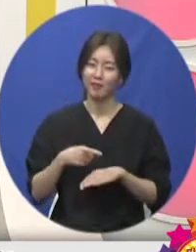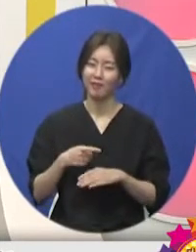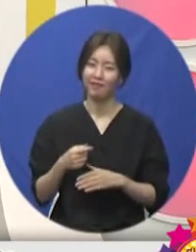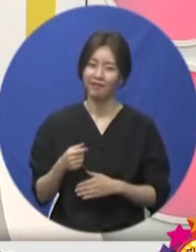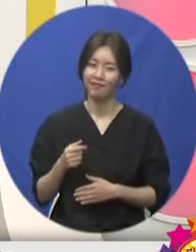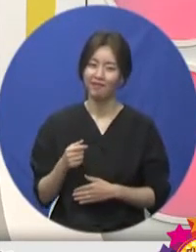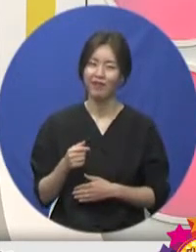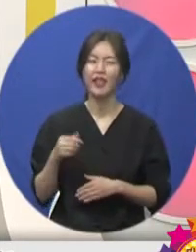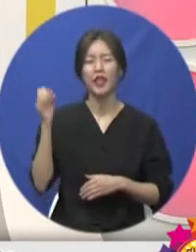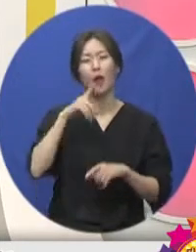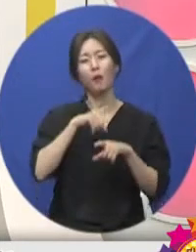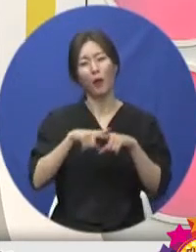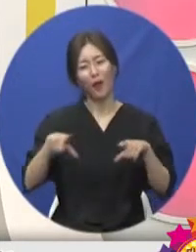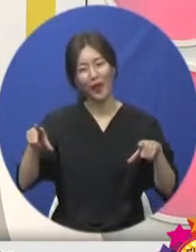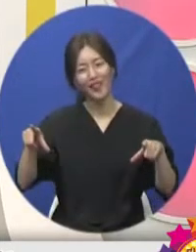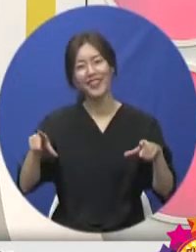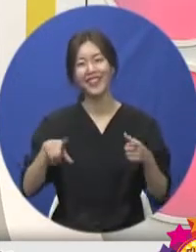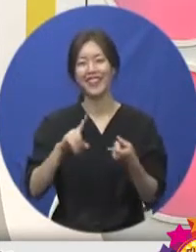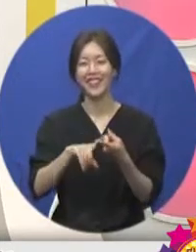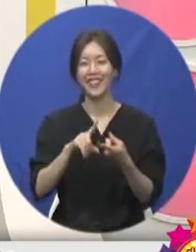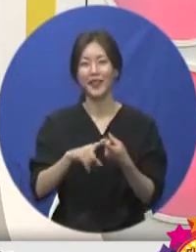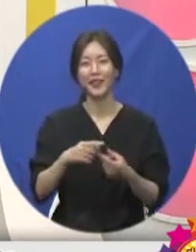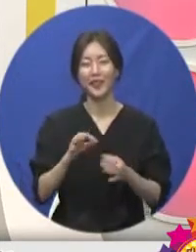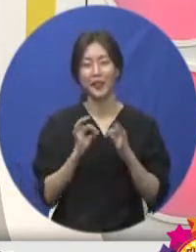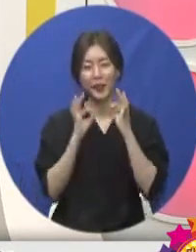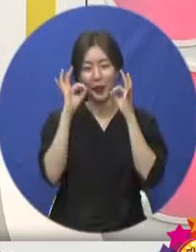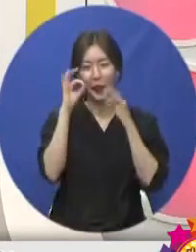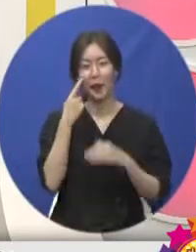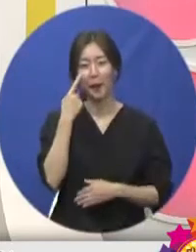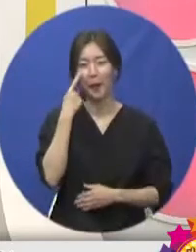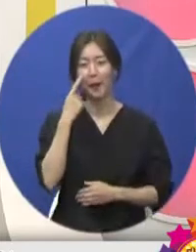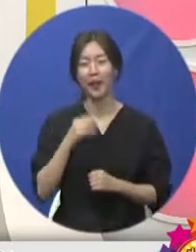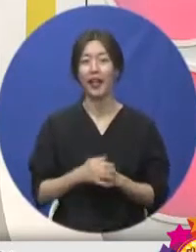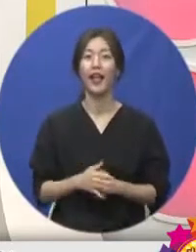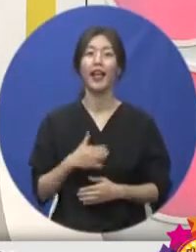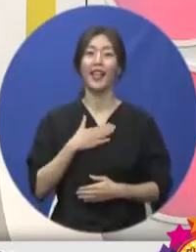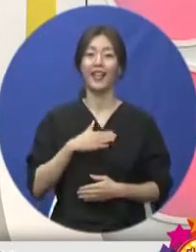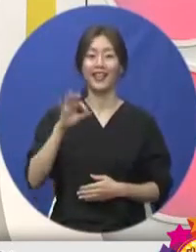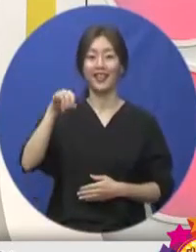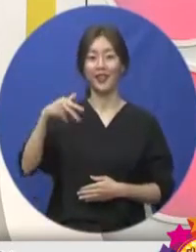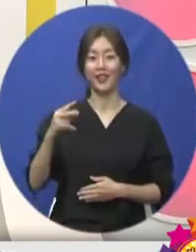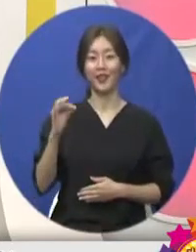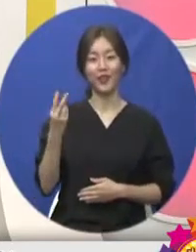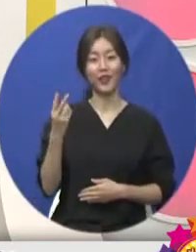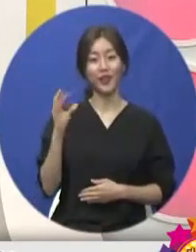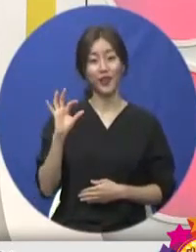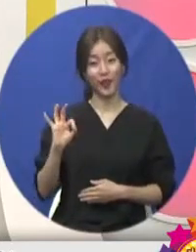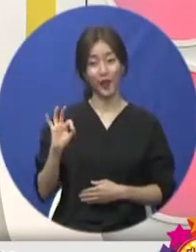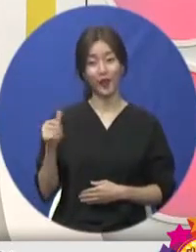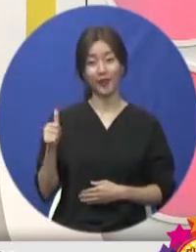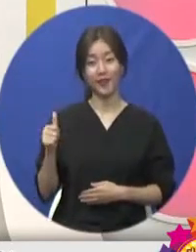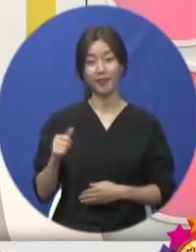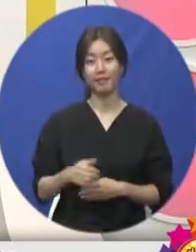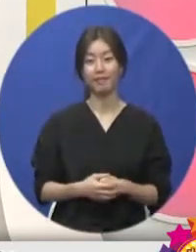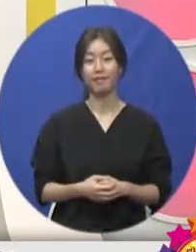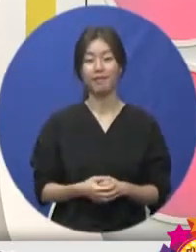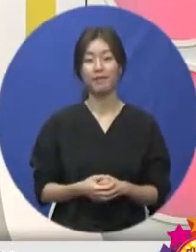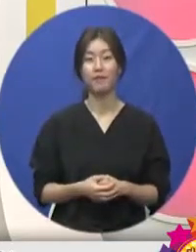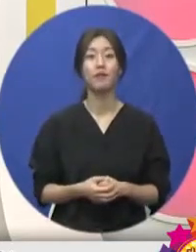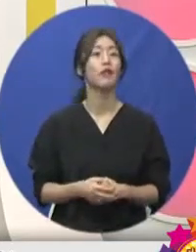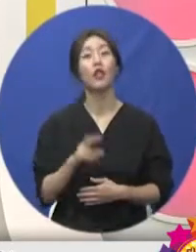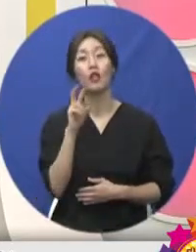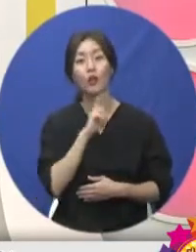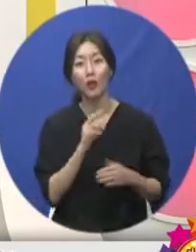그냥 평소대로 하겠습니다. 어, 그렇습니다. 평소대로 예. 하시겠다는 우리 윤홍님. 예, 예. 예. 윤홍님. 아버님, 그러면은